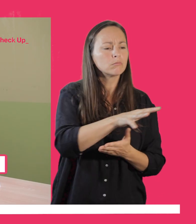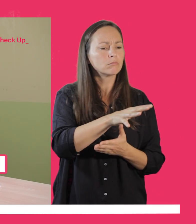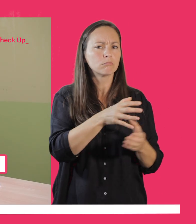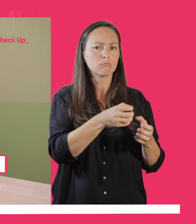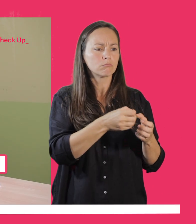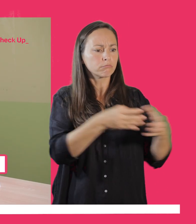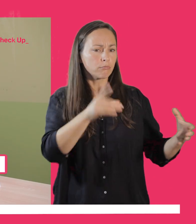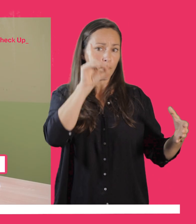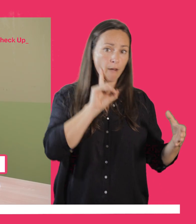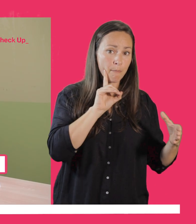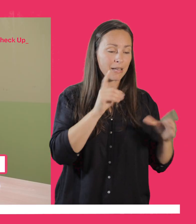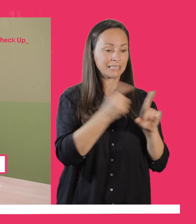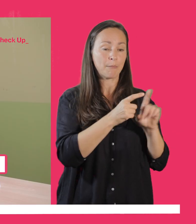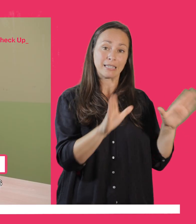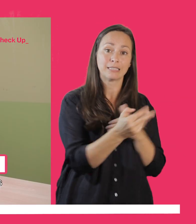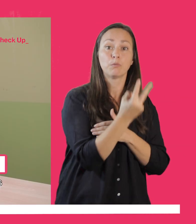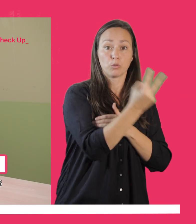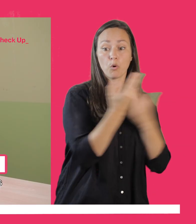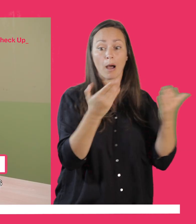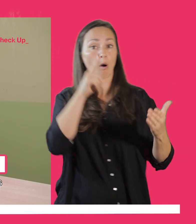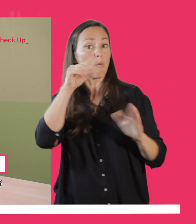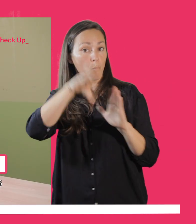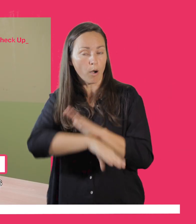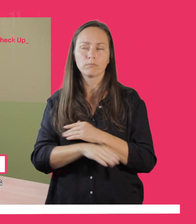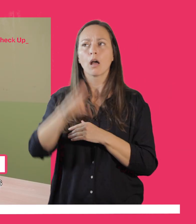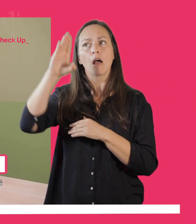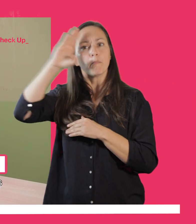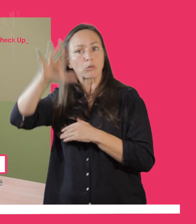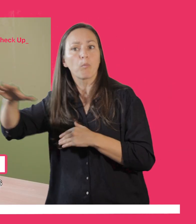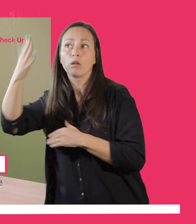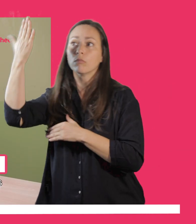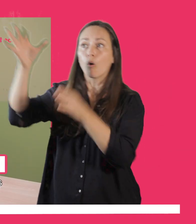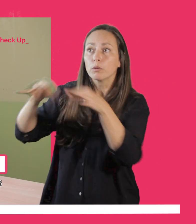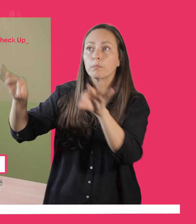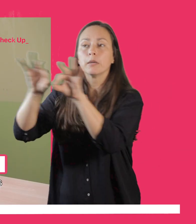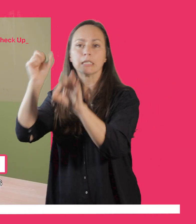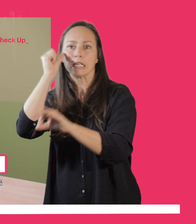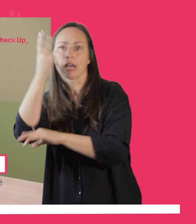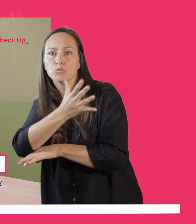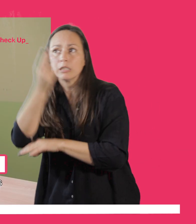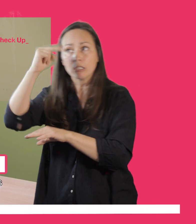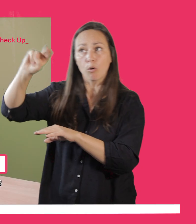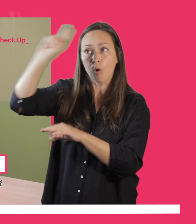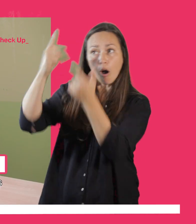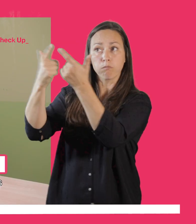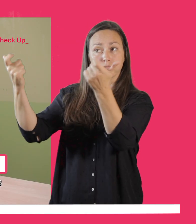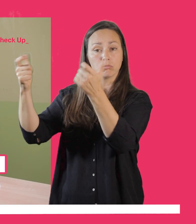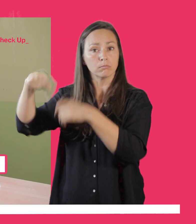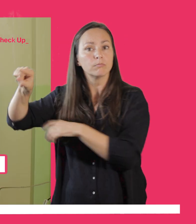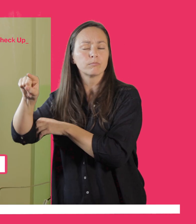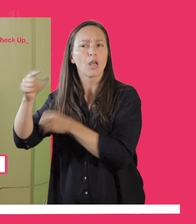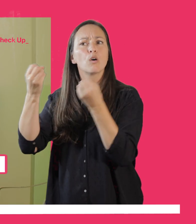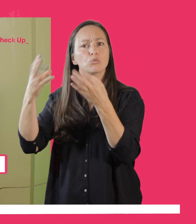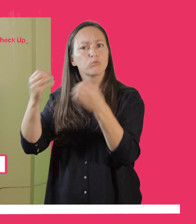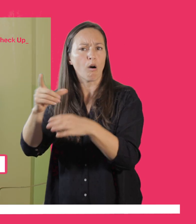de femmes diabétiques de type 2 que d'hommes, alors qu'en métropole et dans beaucoup d'autres pays, comme aux États-Unis ou d'autres pays